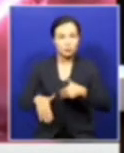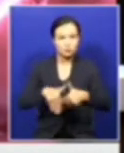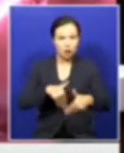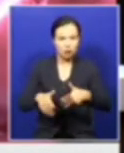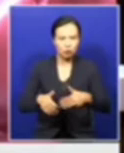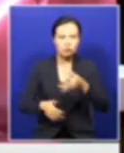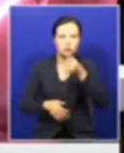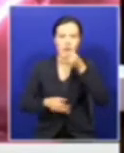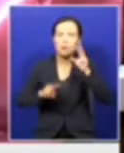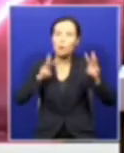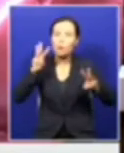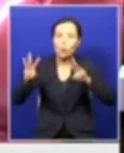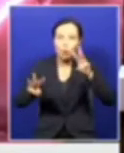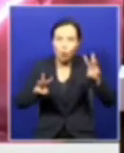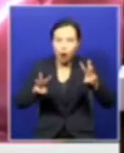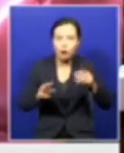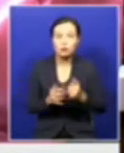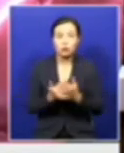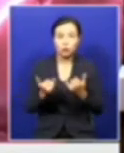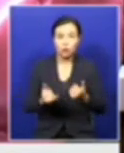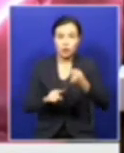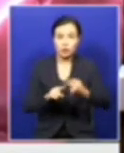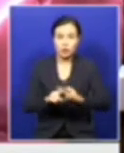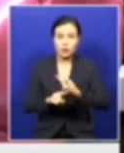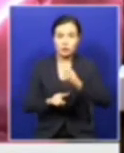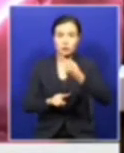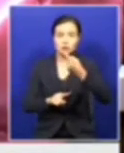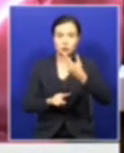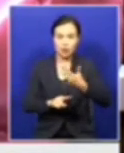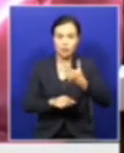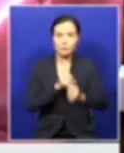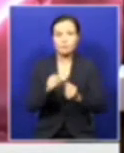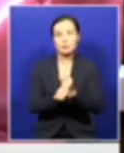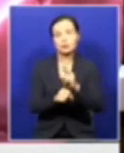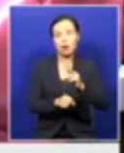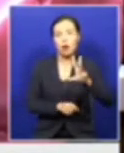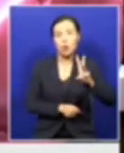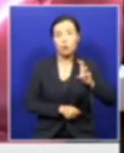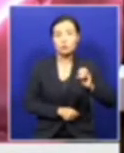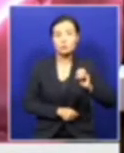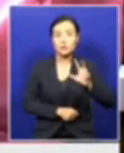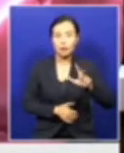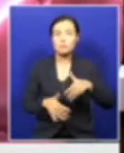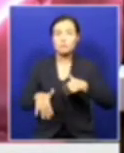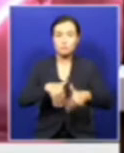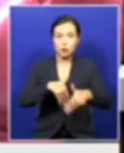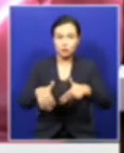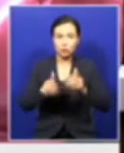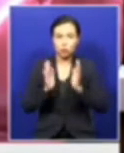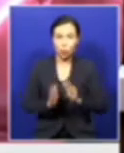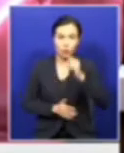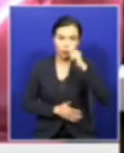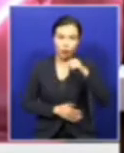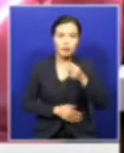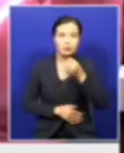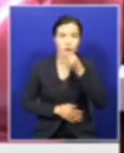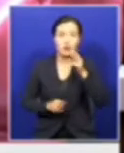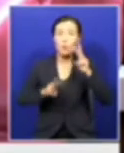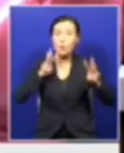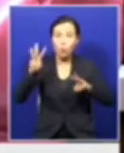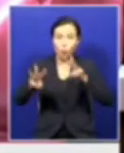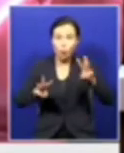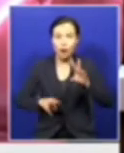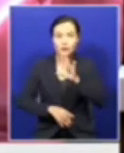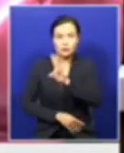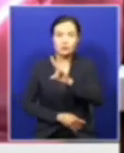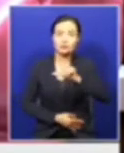งานตัวเลขการตกงานในเดือนมีนาคม2563นั้นประชาชนคนไทยตกงานสูงถึง7ล้